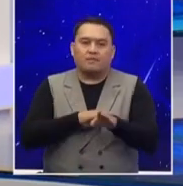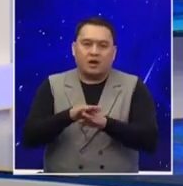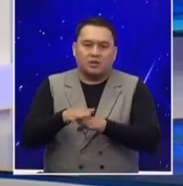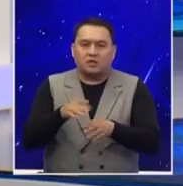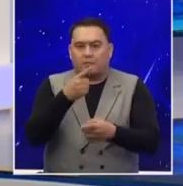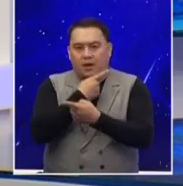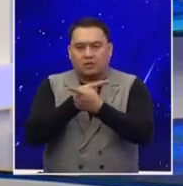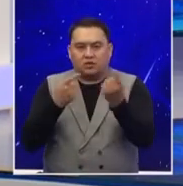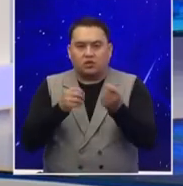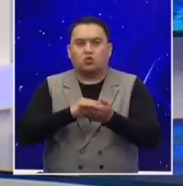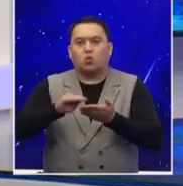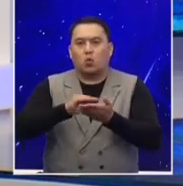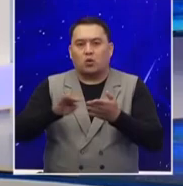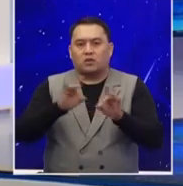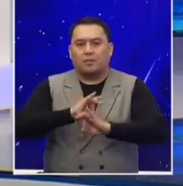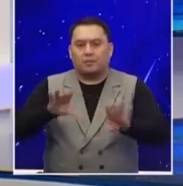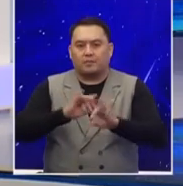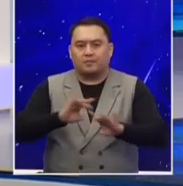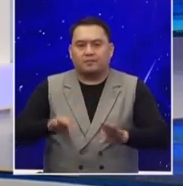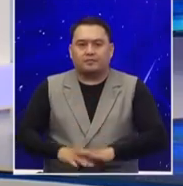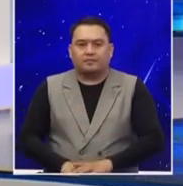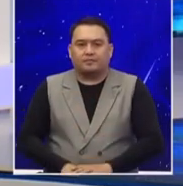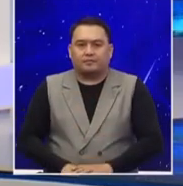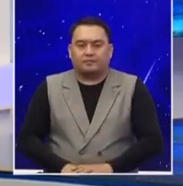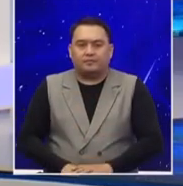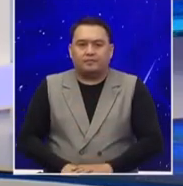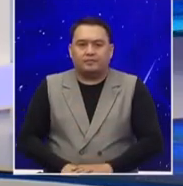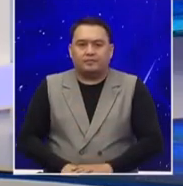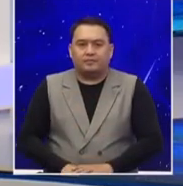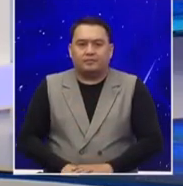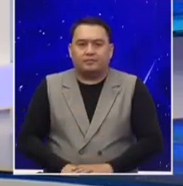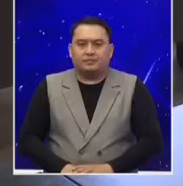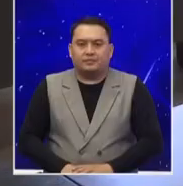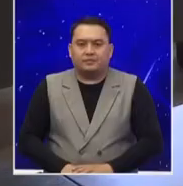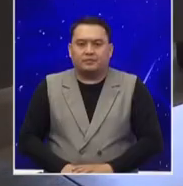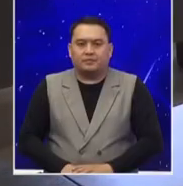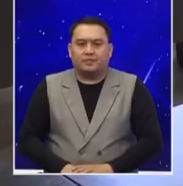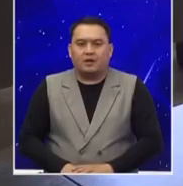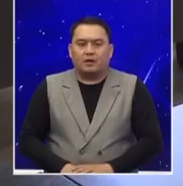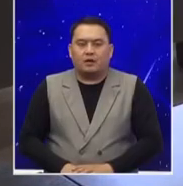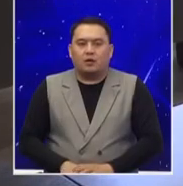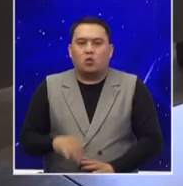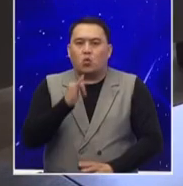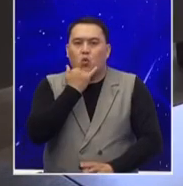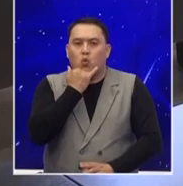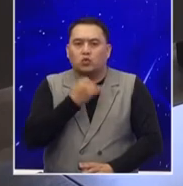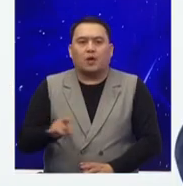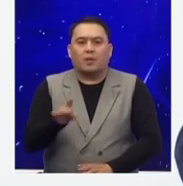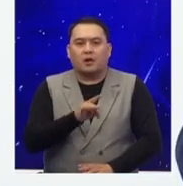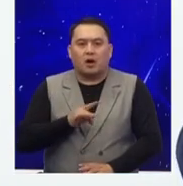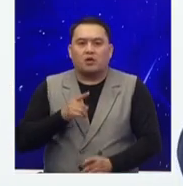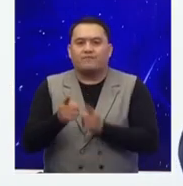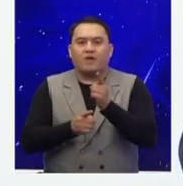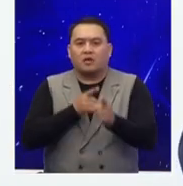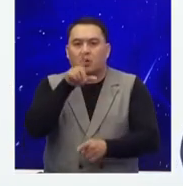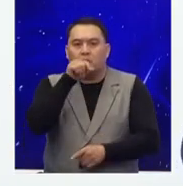других показателей сообщил на встрече с журналистами аким района. В этом году в Уйгурском районе возобновила работу одна